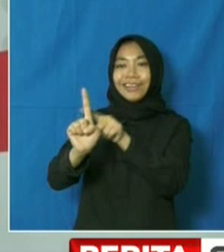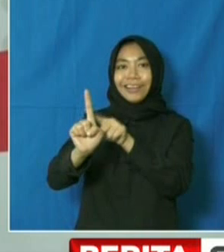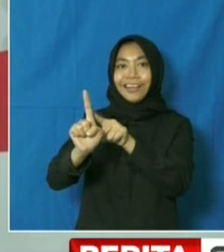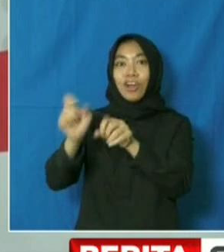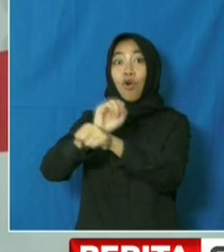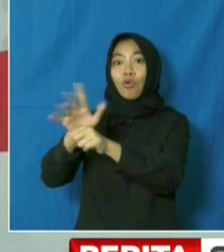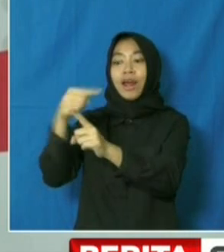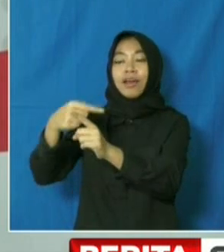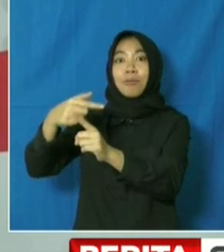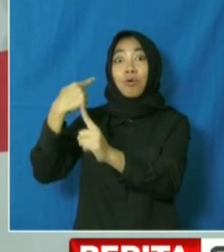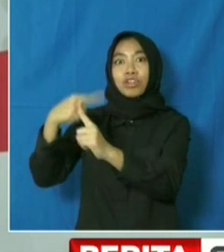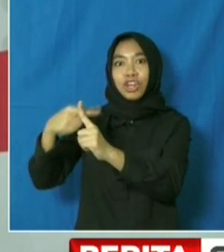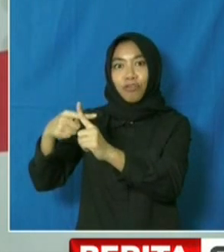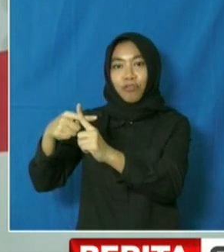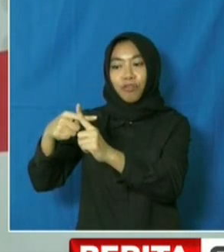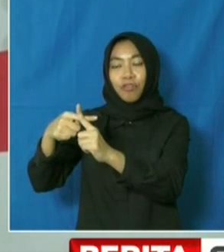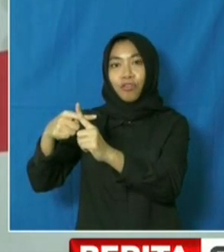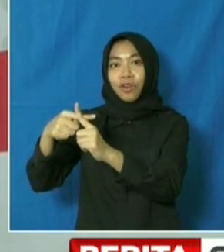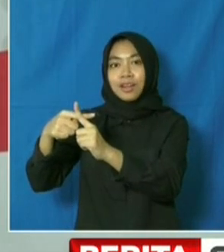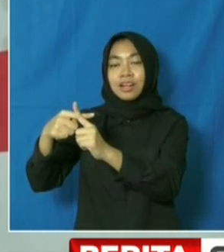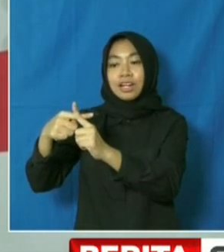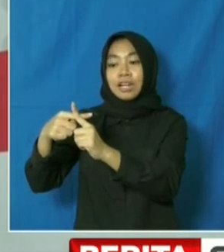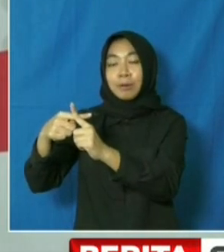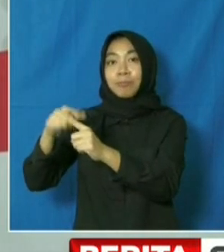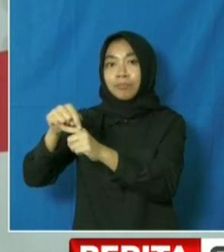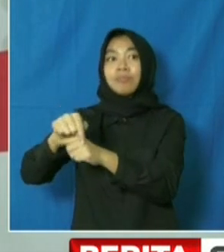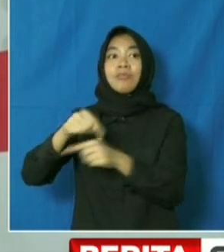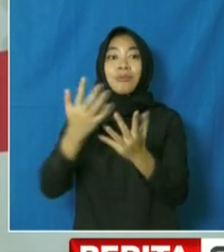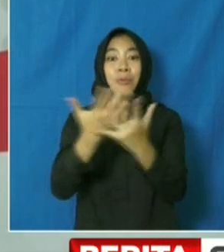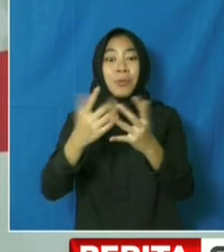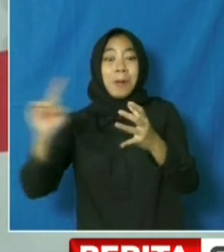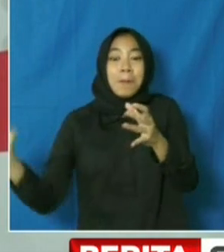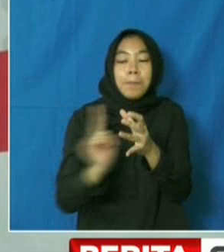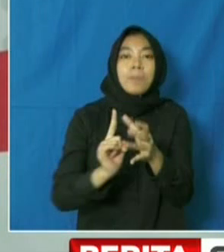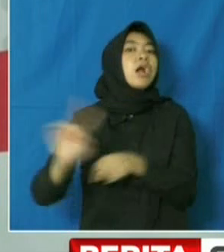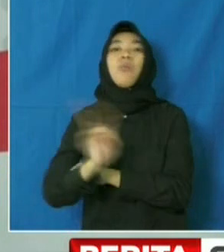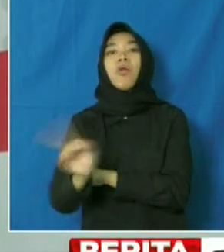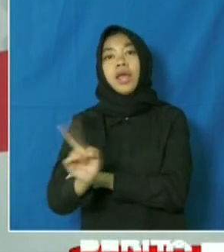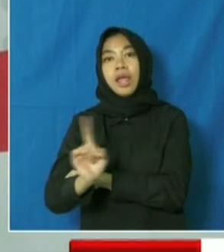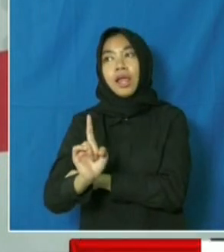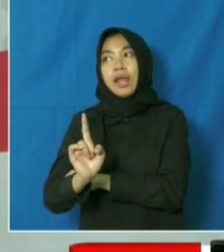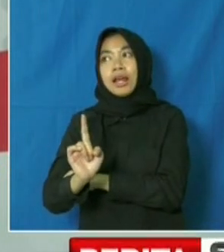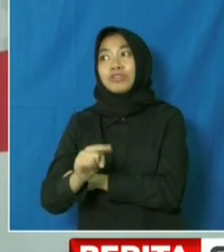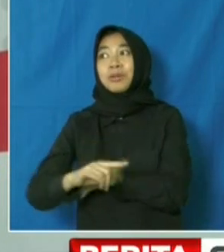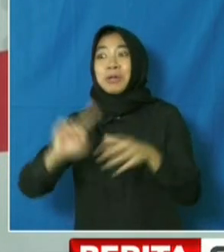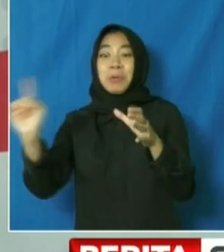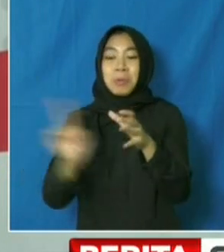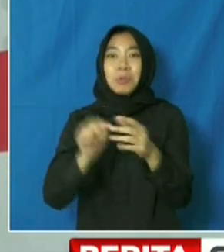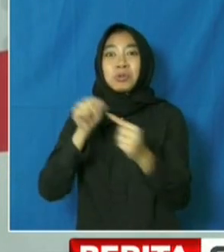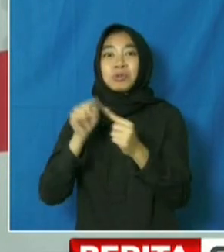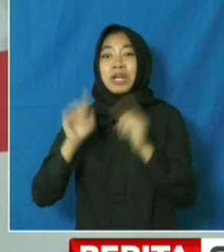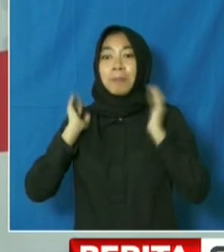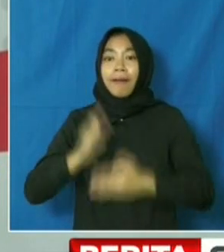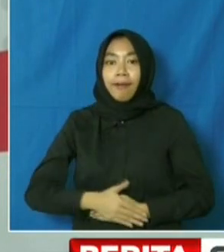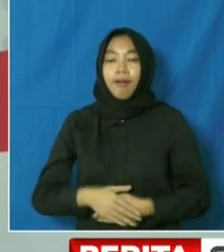19 maka dia tidak boleh berada didalam komunitas publik termasuk untuk kepentingan ibadah yang bersifat